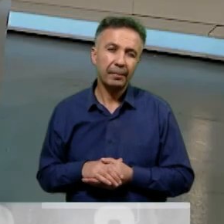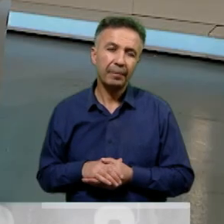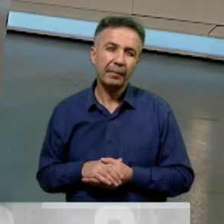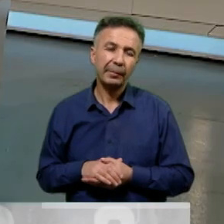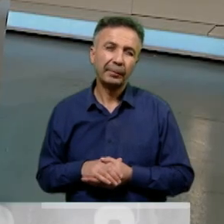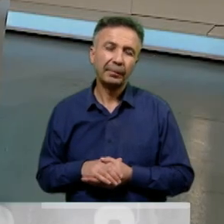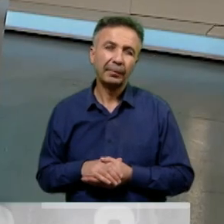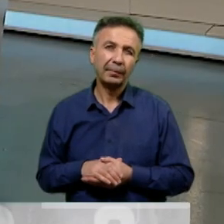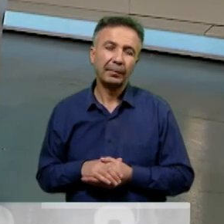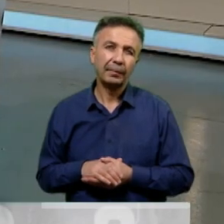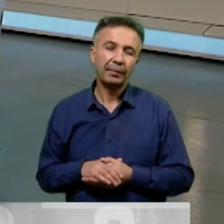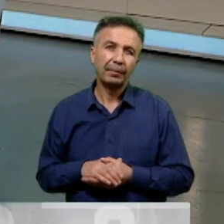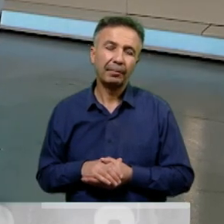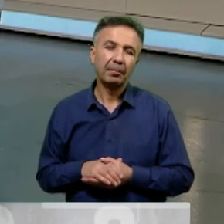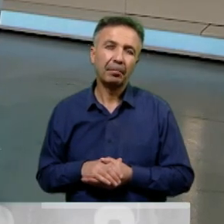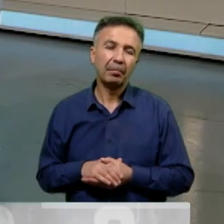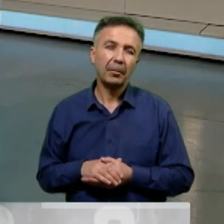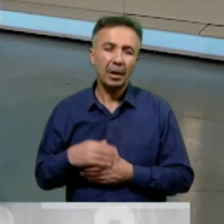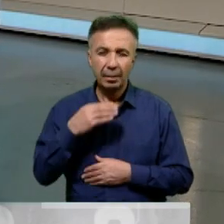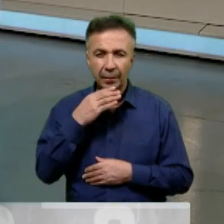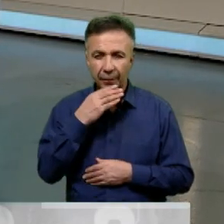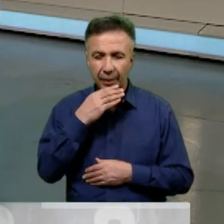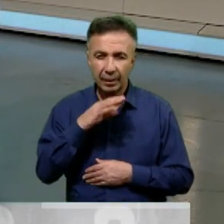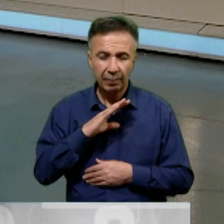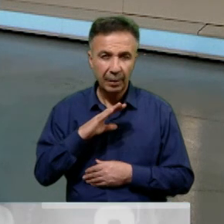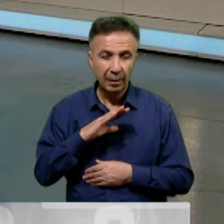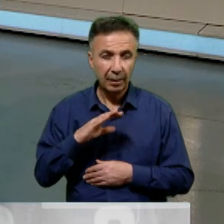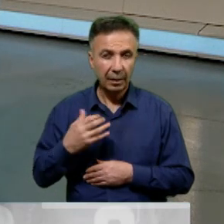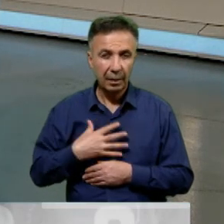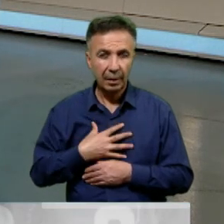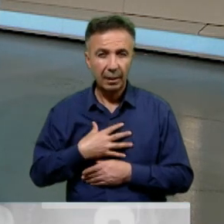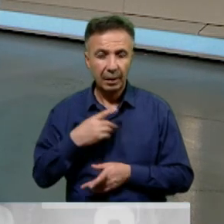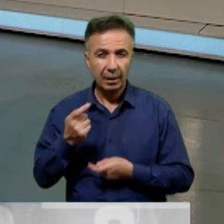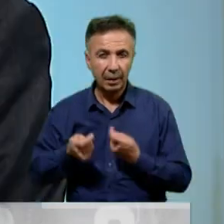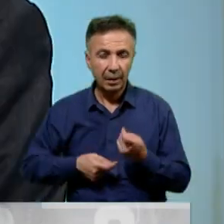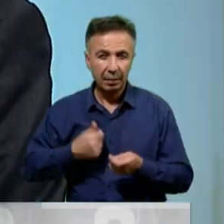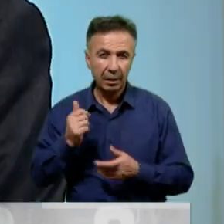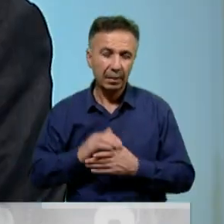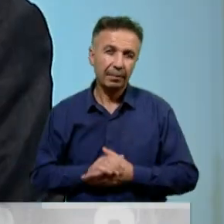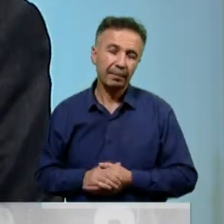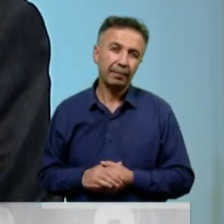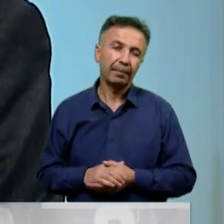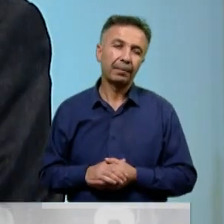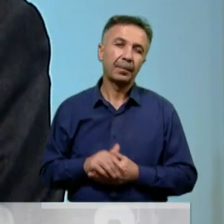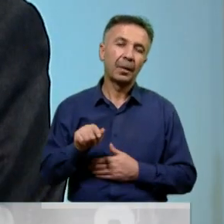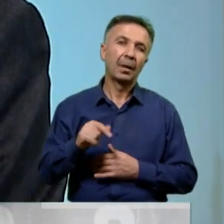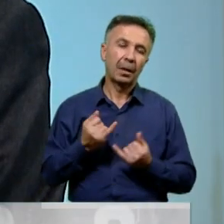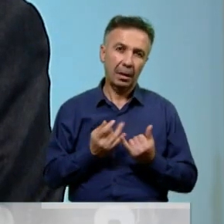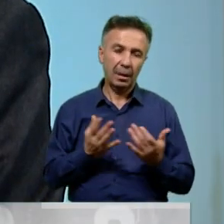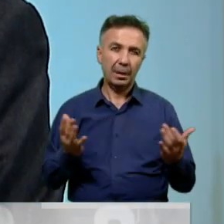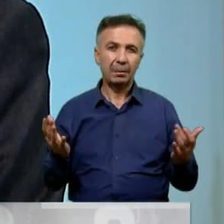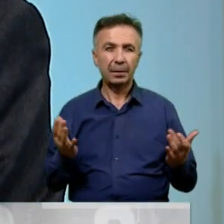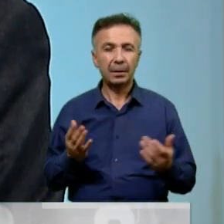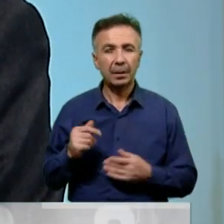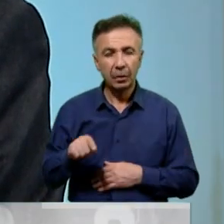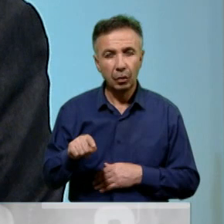Yani bir şöyle de bir imkan tanıdı Diyanet diyelim, farz-ı muhal. Oradaki kardeşlerimize